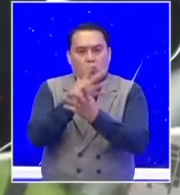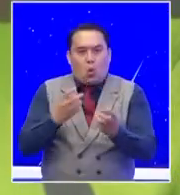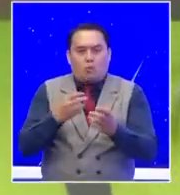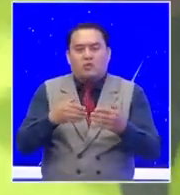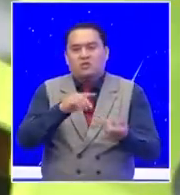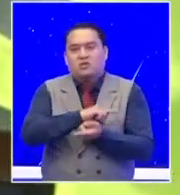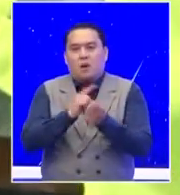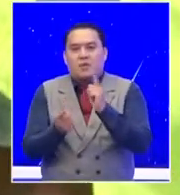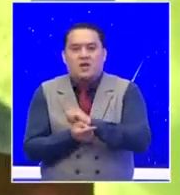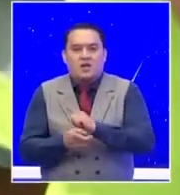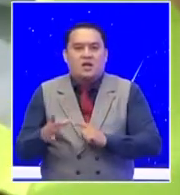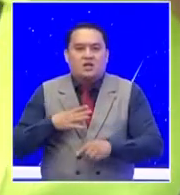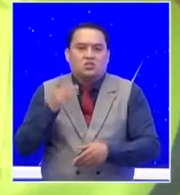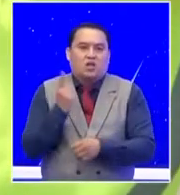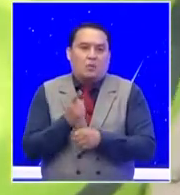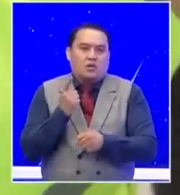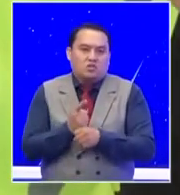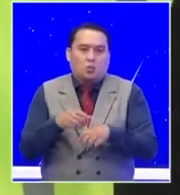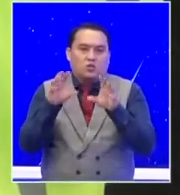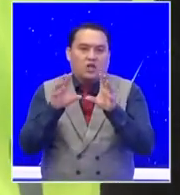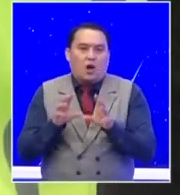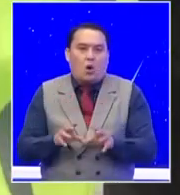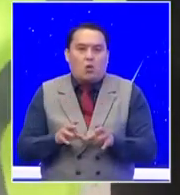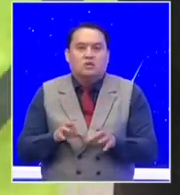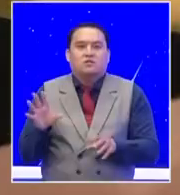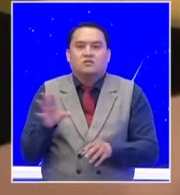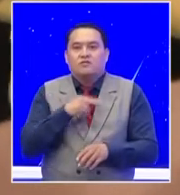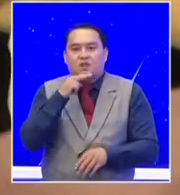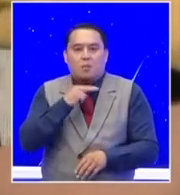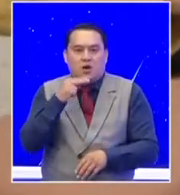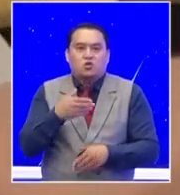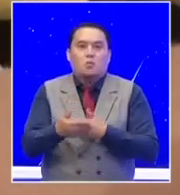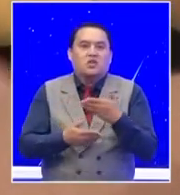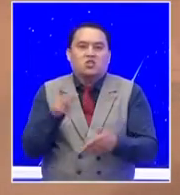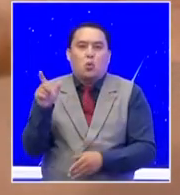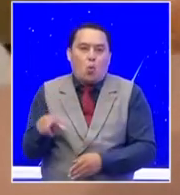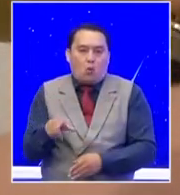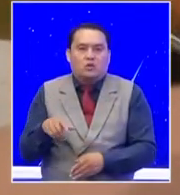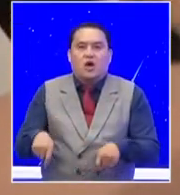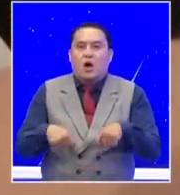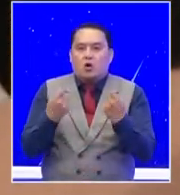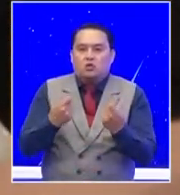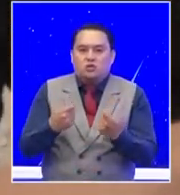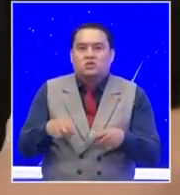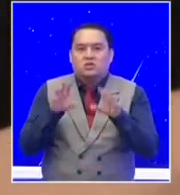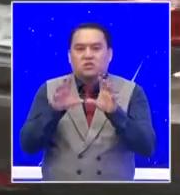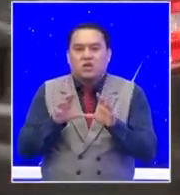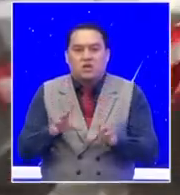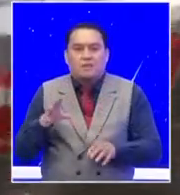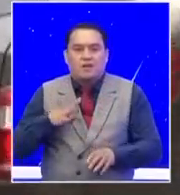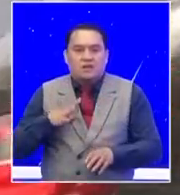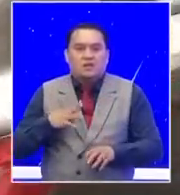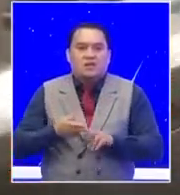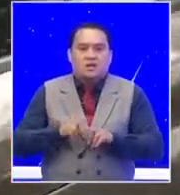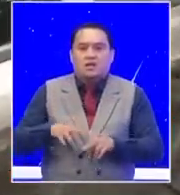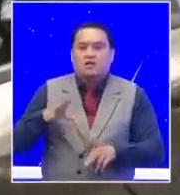шторки, которые также запрещены законом. Не остались без внимания и пешеходы. За нарушение ими ПДДД к